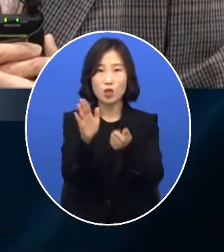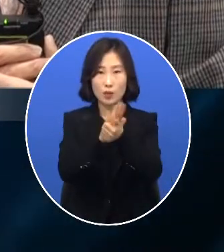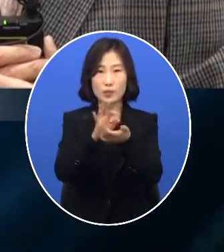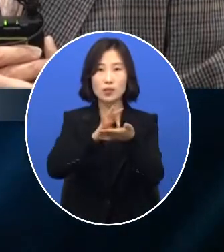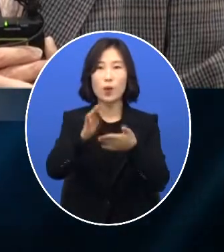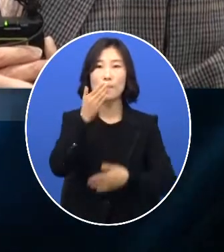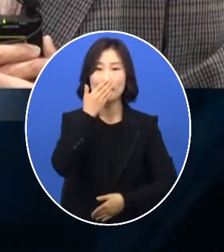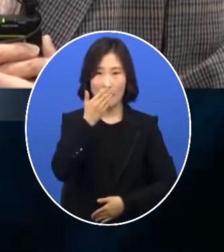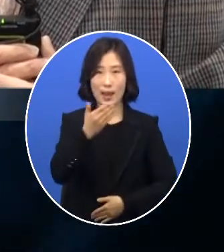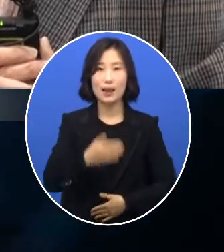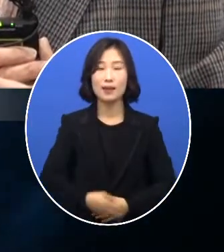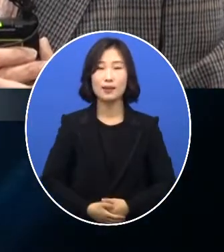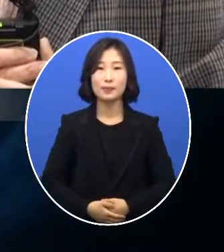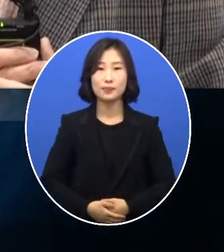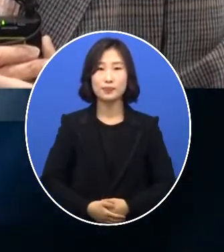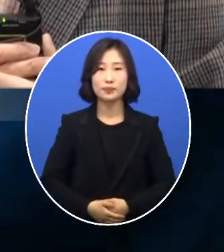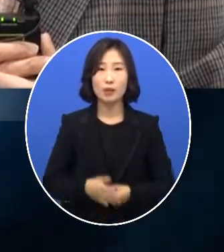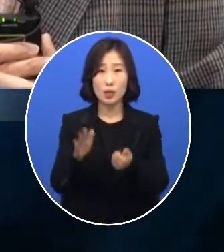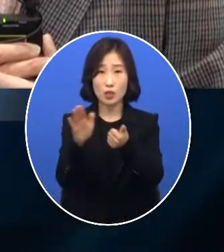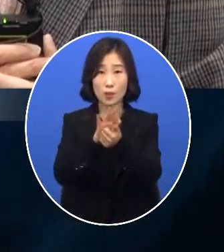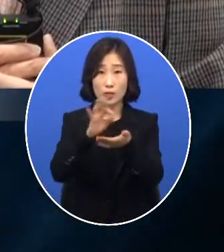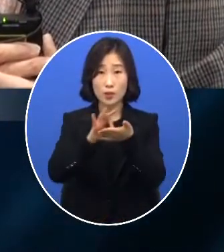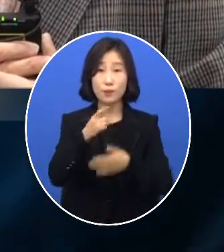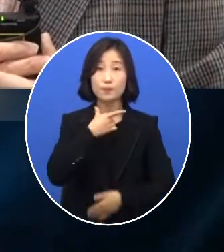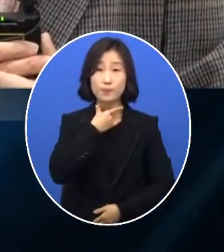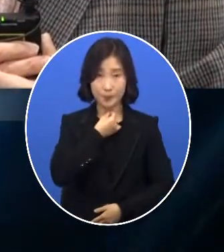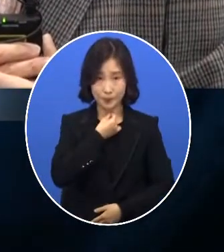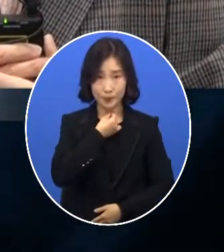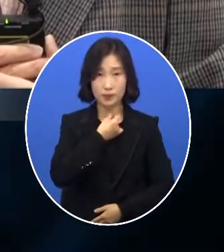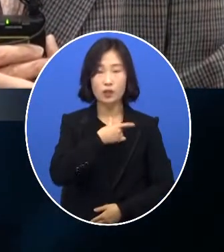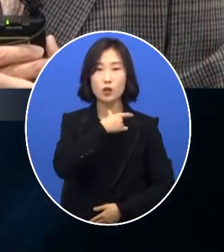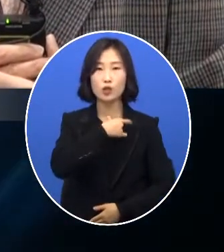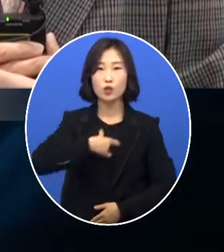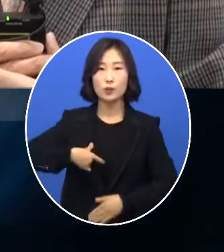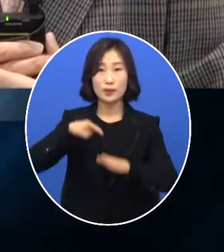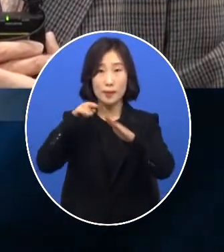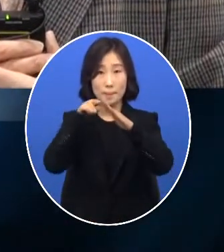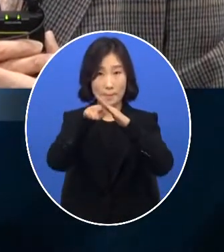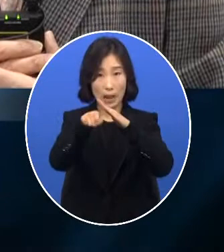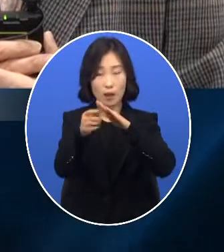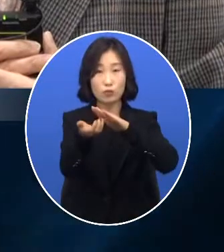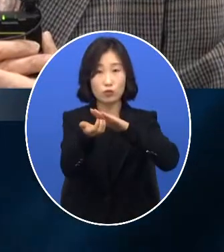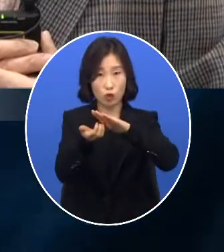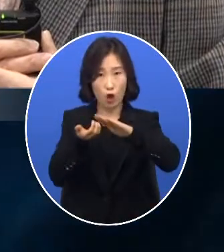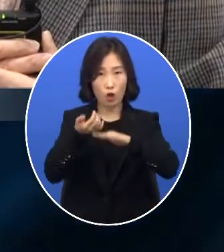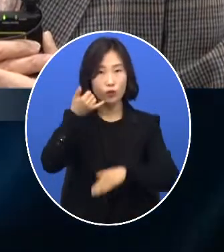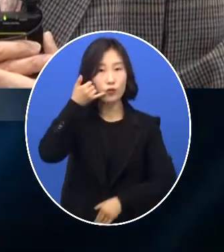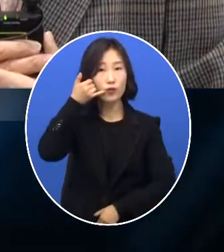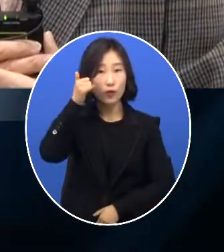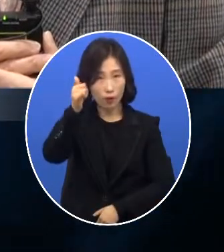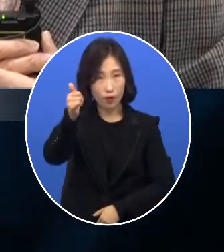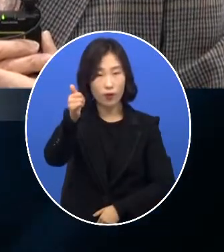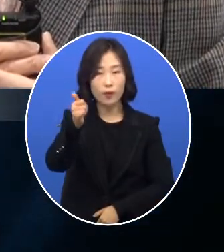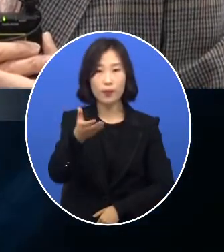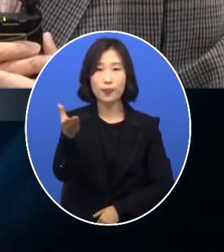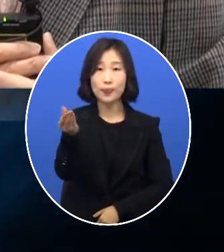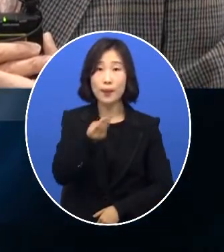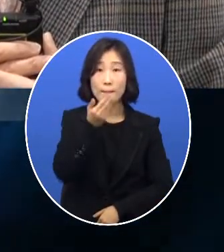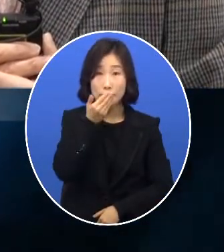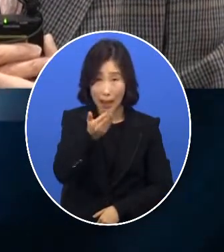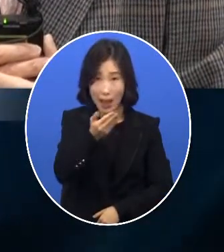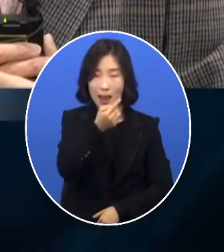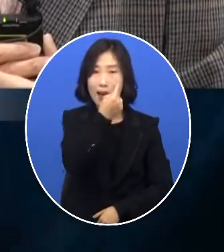서비스를 이용하실 수 있습니다. 서비스를 이용하시려는 구민께서는 동주민센터를 방문하시기